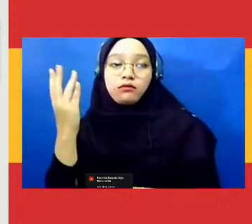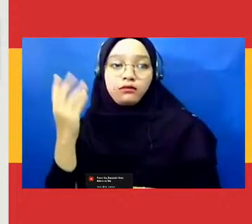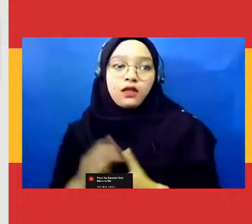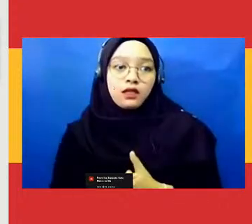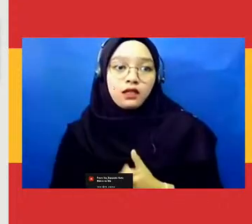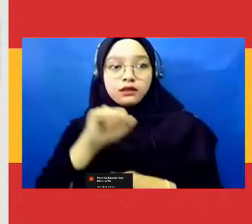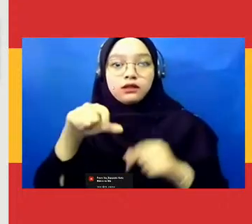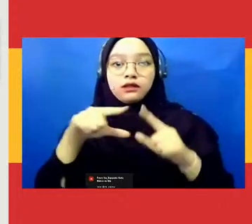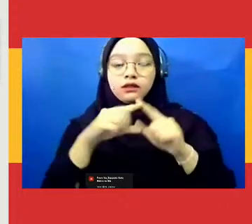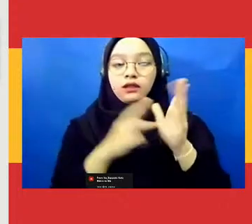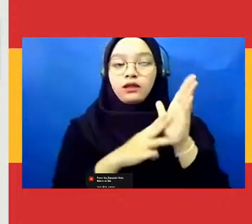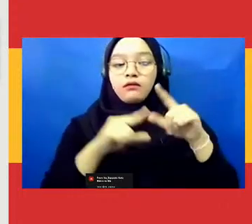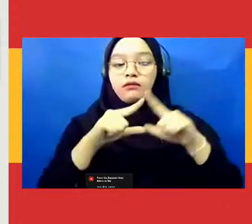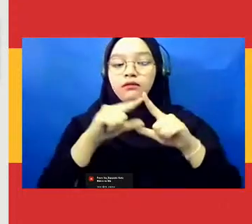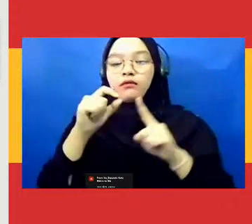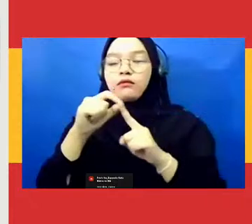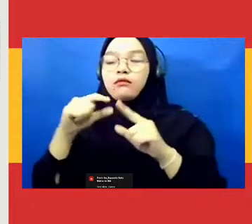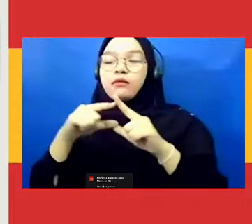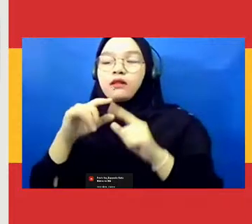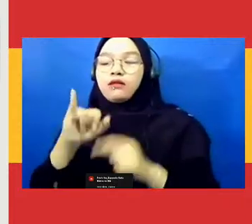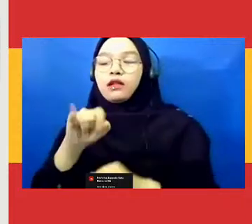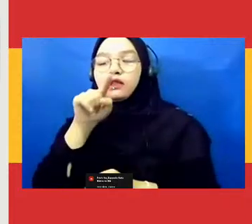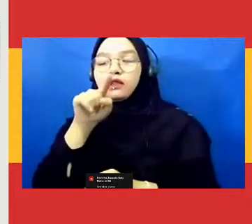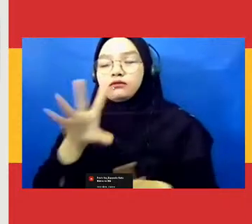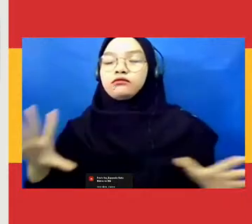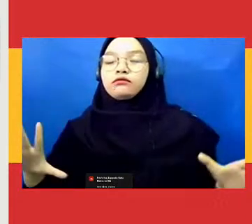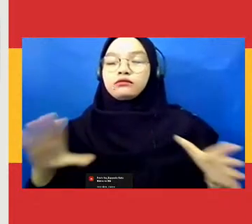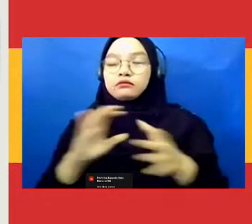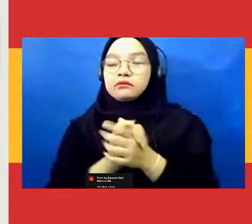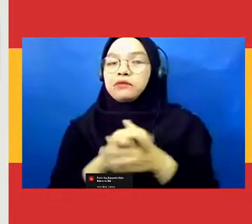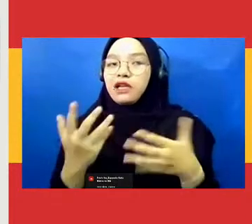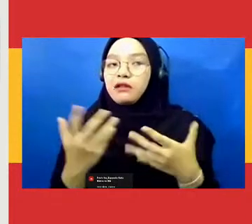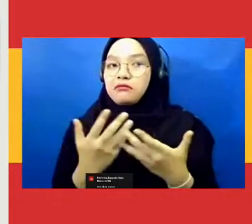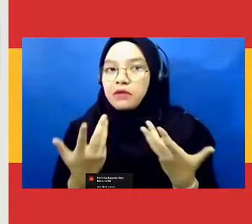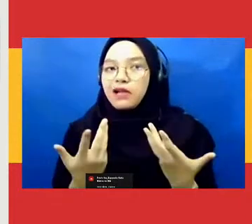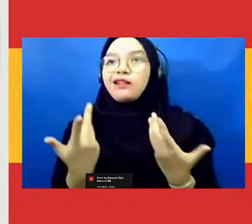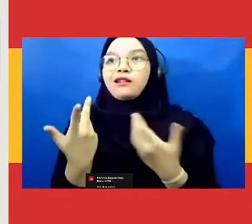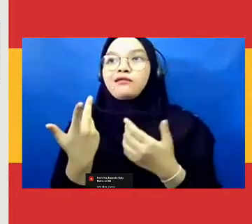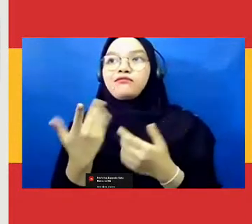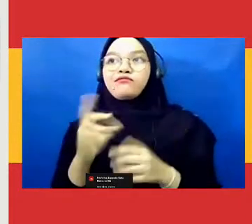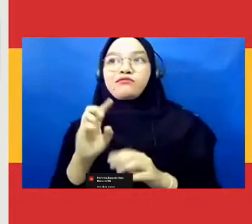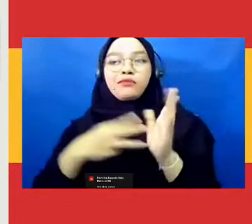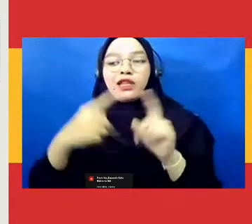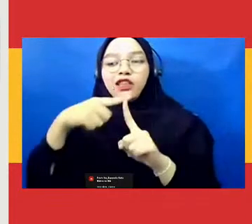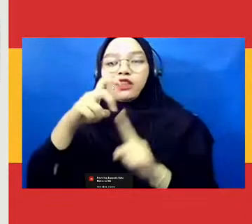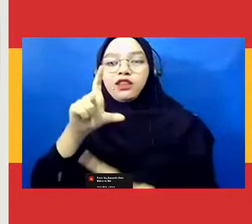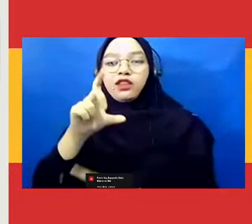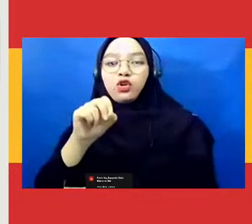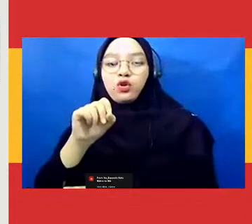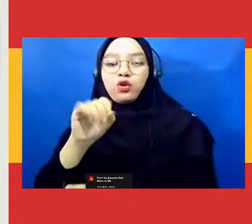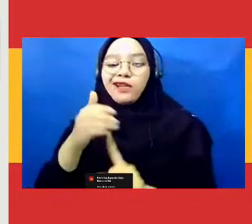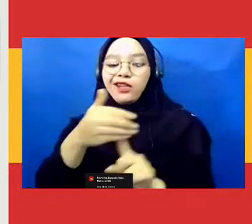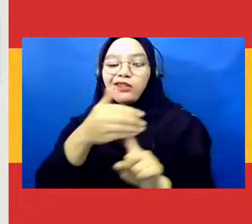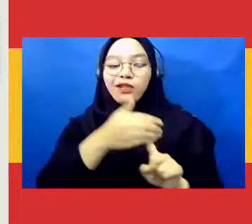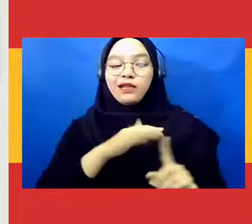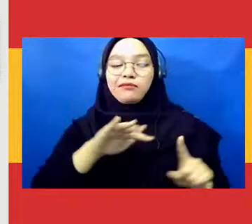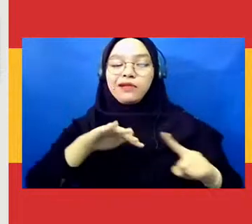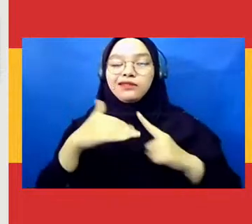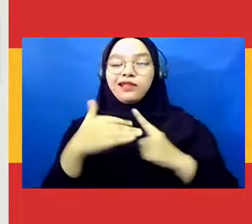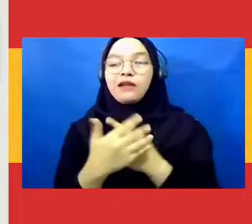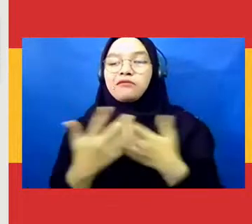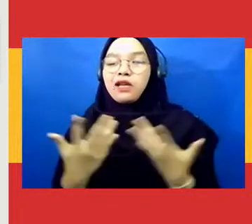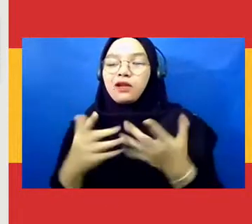kesatuan niat Kota Metro bagaimana melindungi masyarakatnya, membangun masyarakat melalui